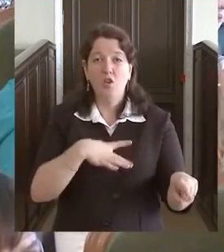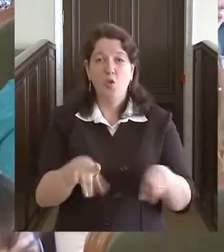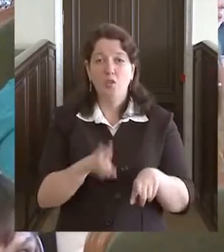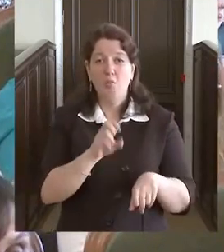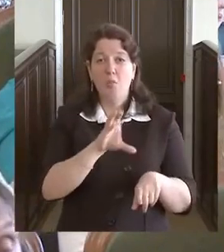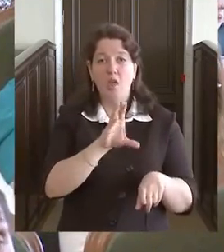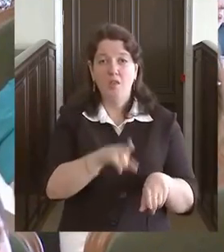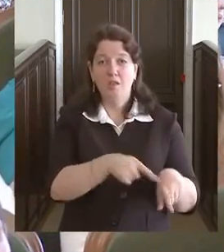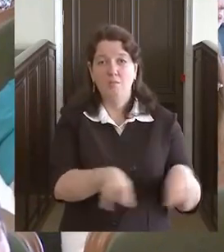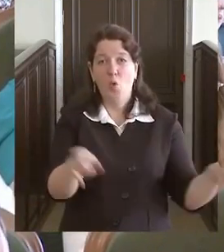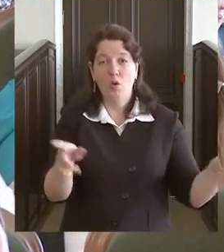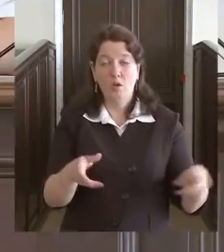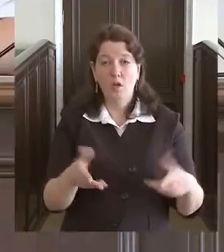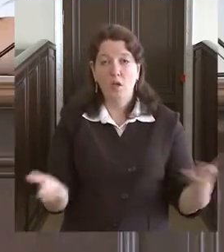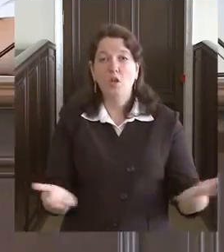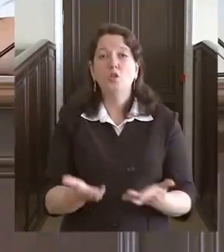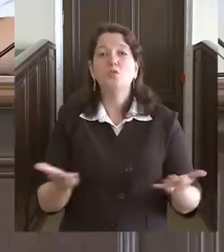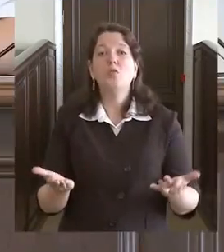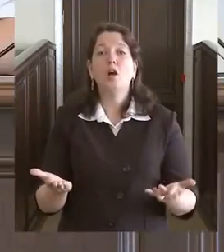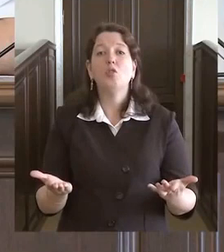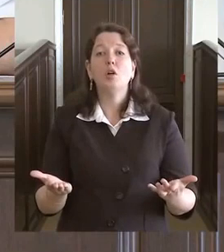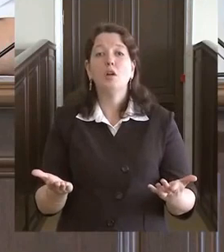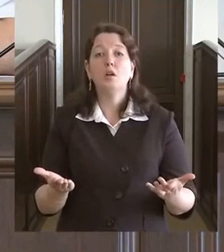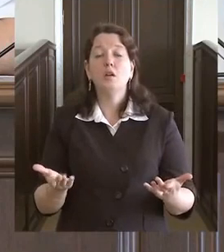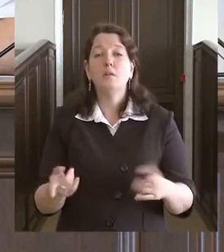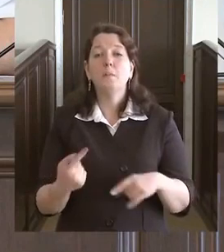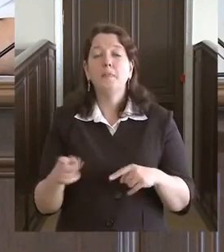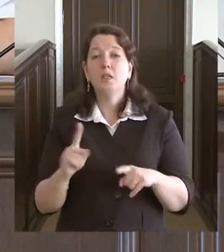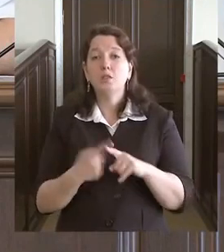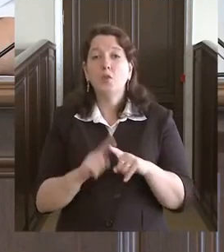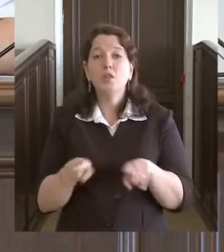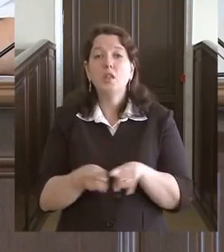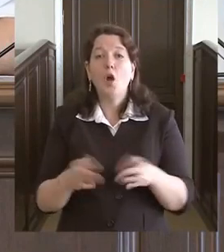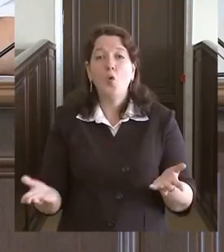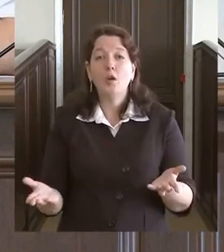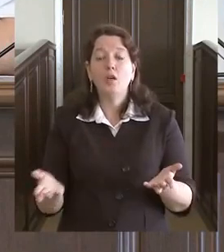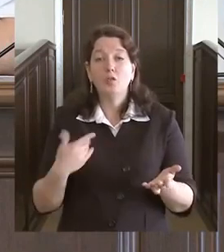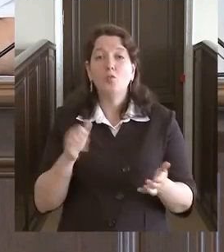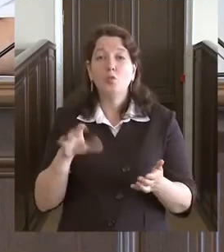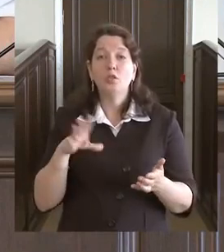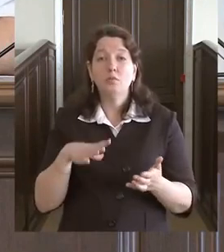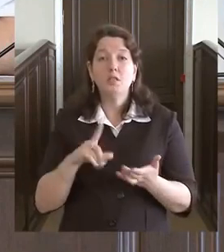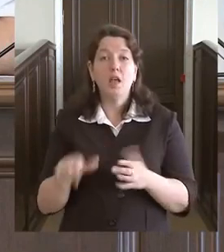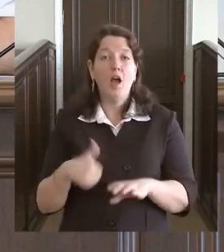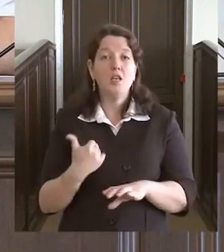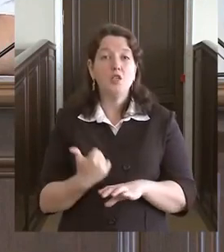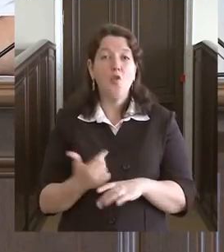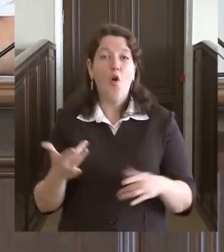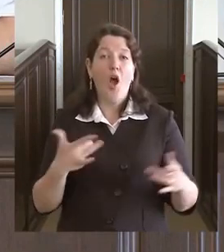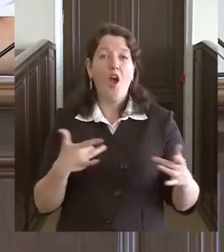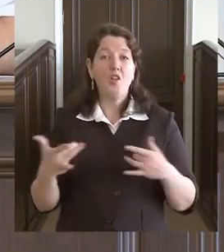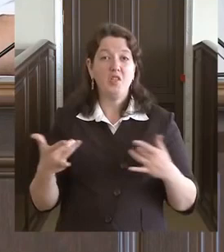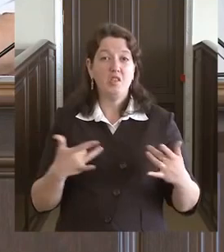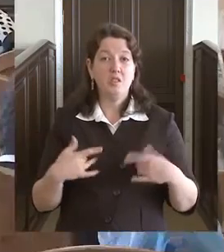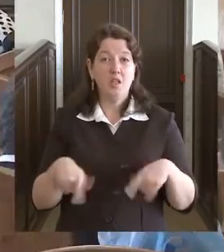какое явление видел может быть его артистическое прошлые так это до его таскать в нем в